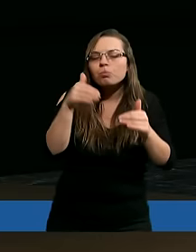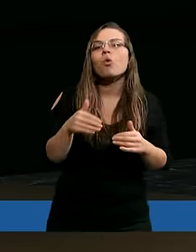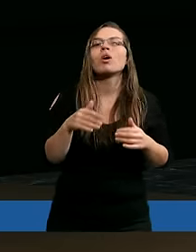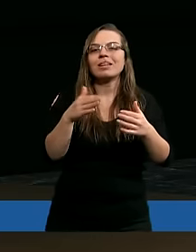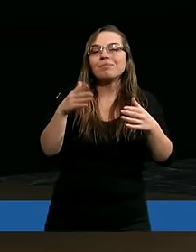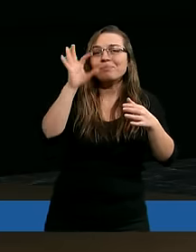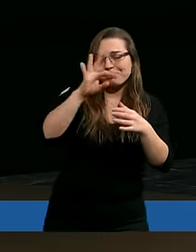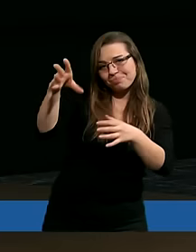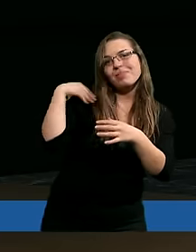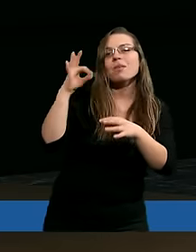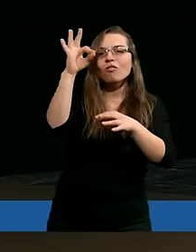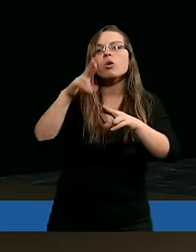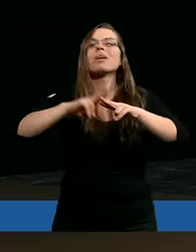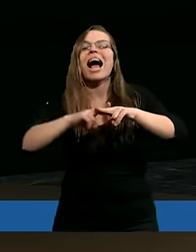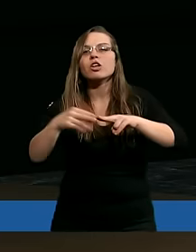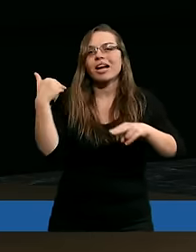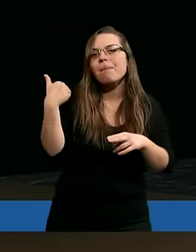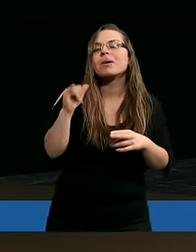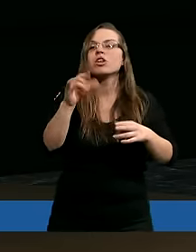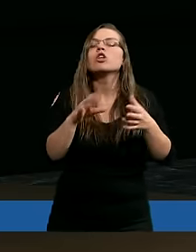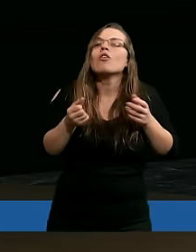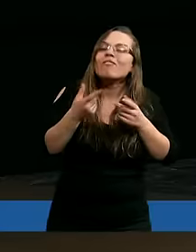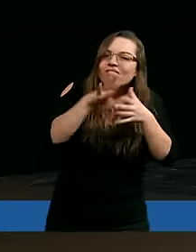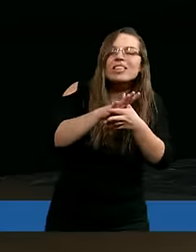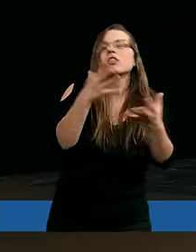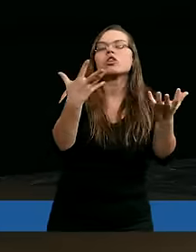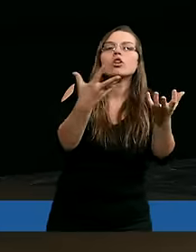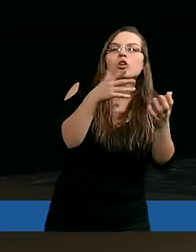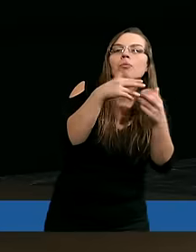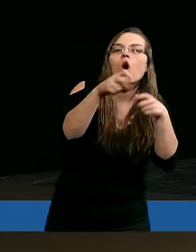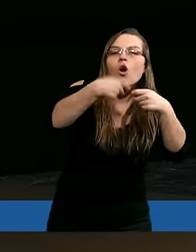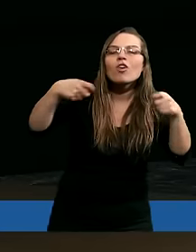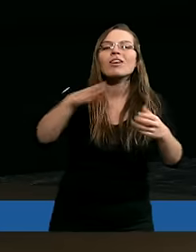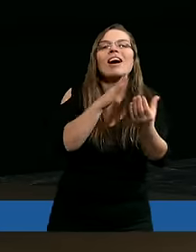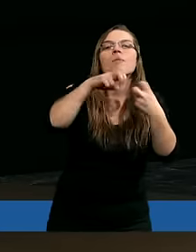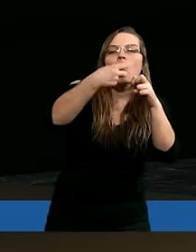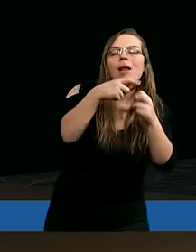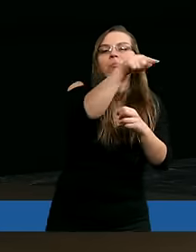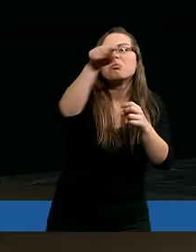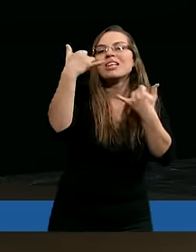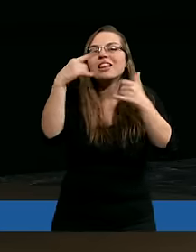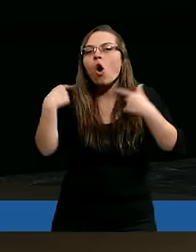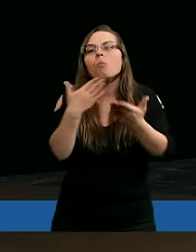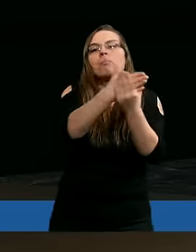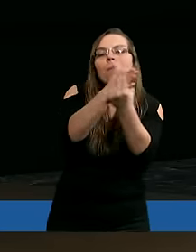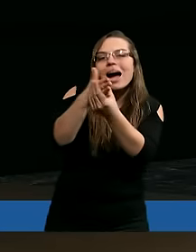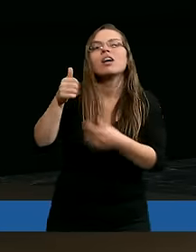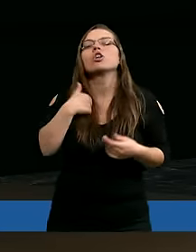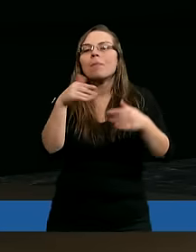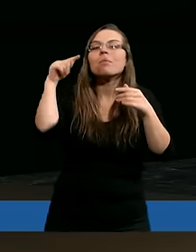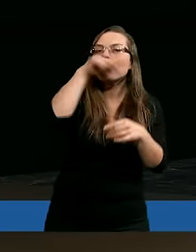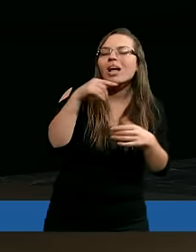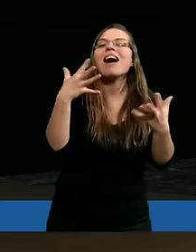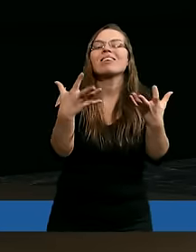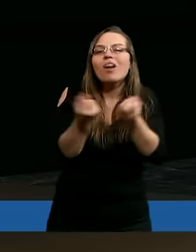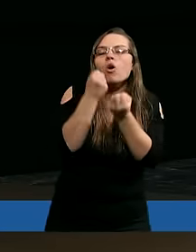być Twoimi narzędziami w rozwiązywaniu problemów innych osób, jak również, żebyśmy potrafili znaleźć